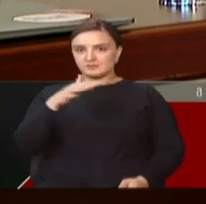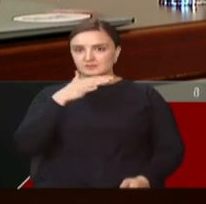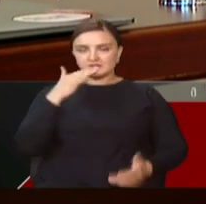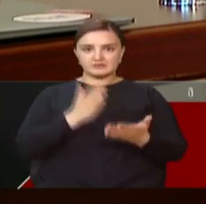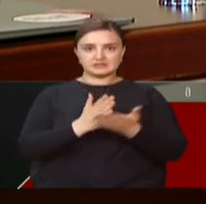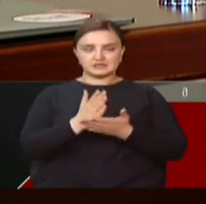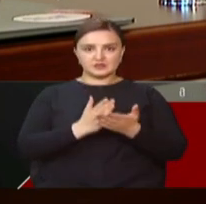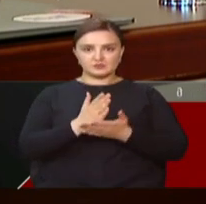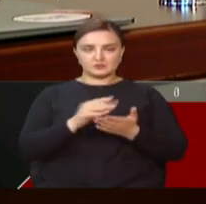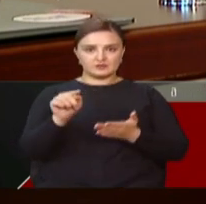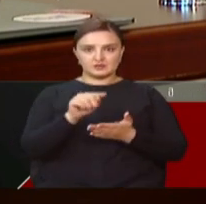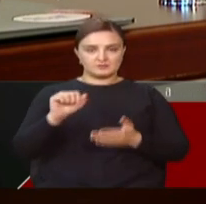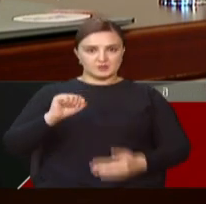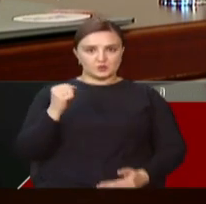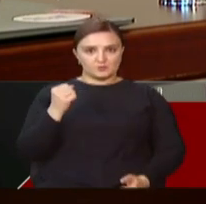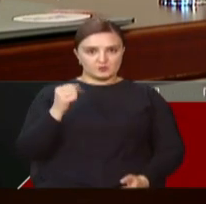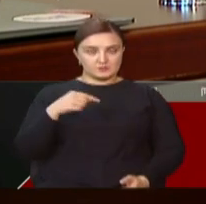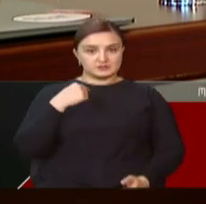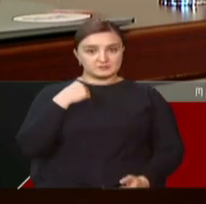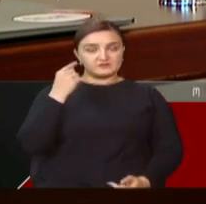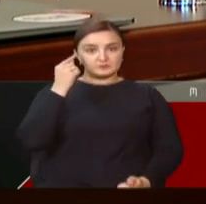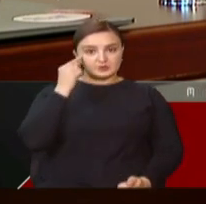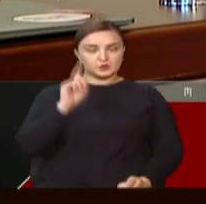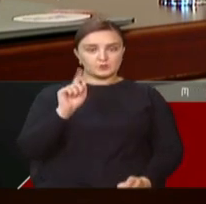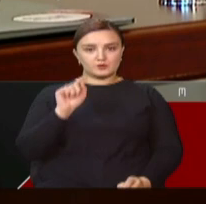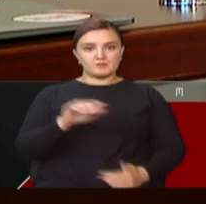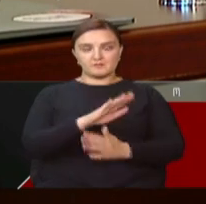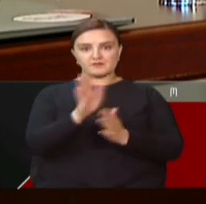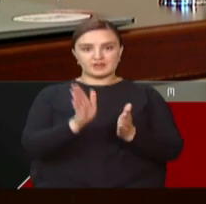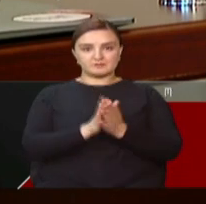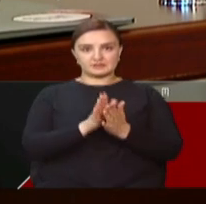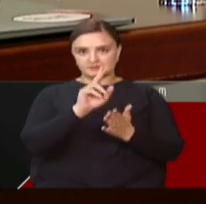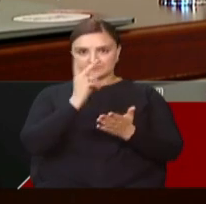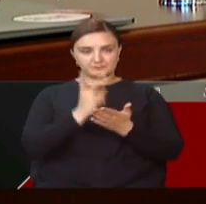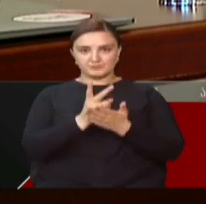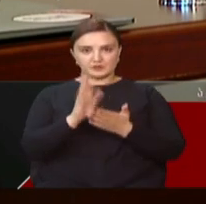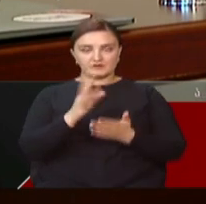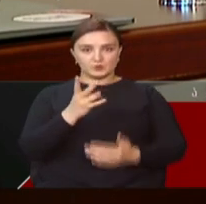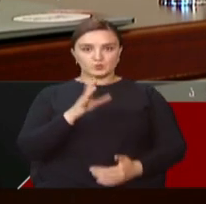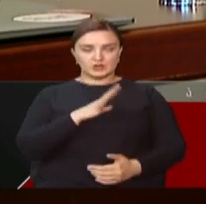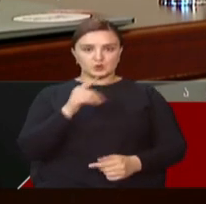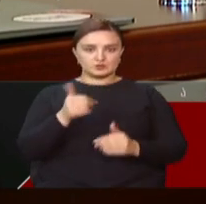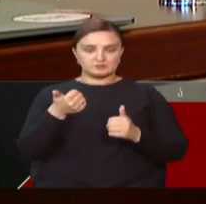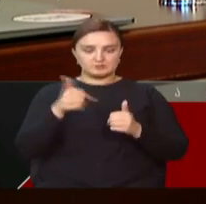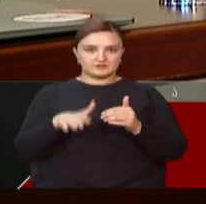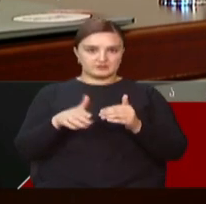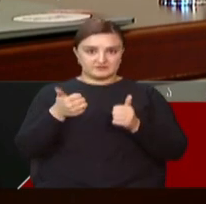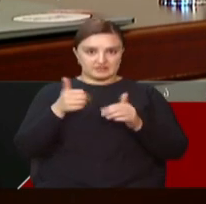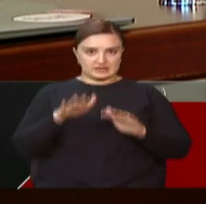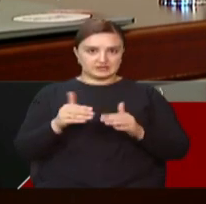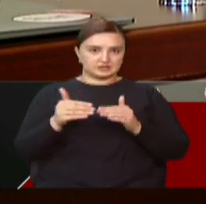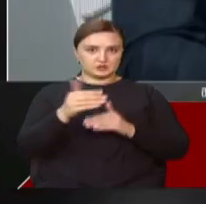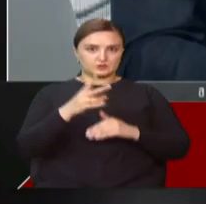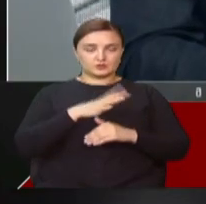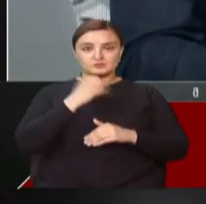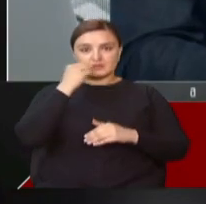это дит мегабробас. Ромелю спикропром, ам кола прис мы ухатават, он да и кост и на план за там за. Мадлоба калбато не нога